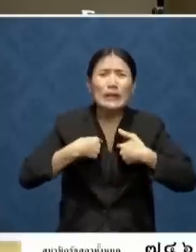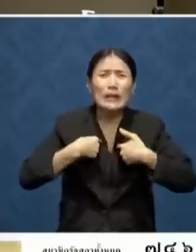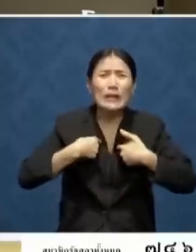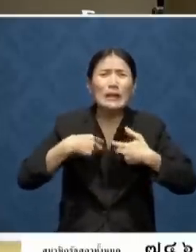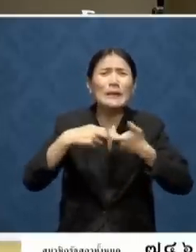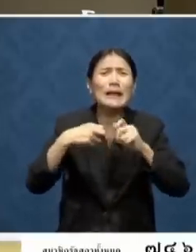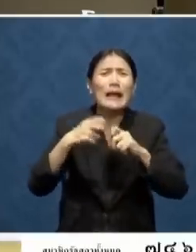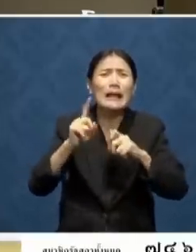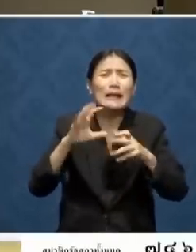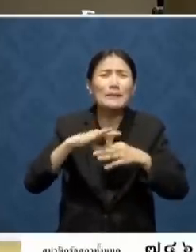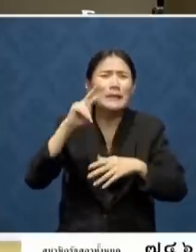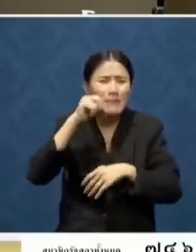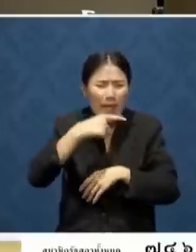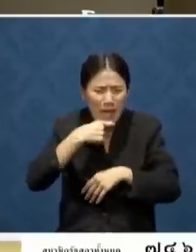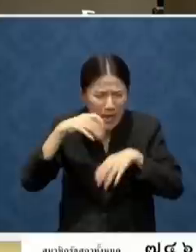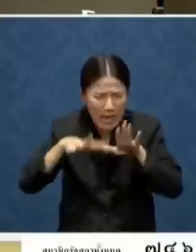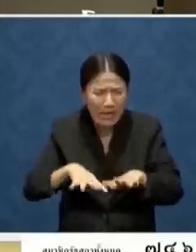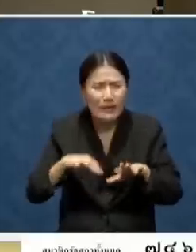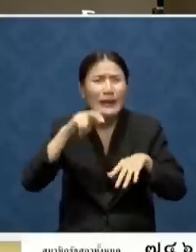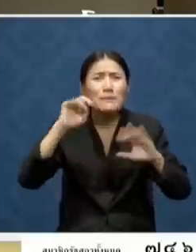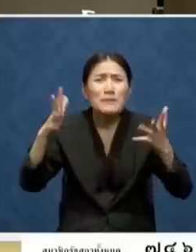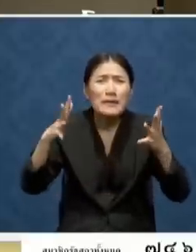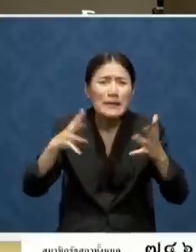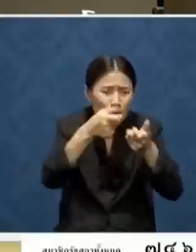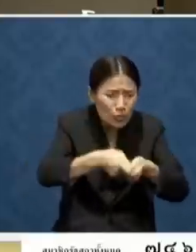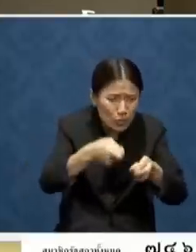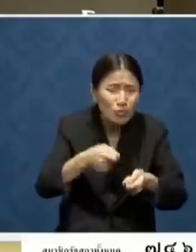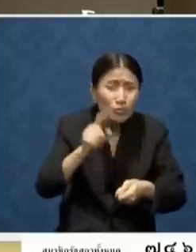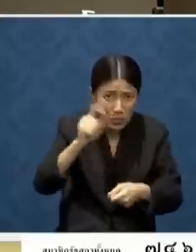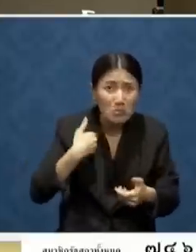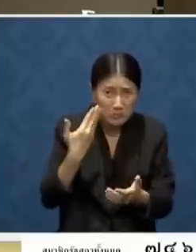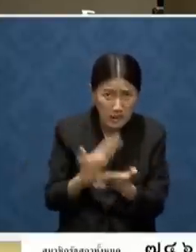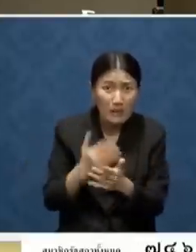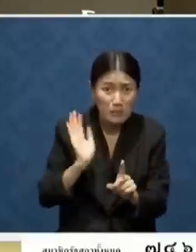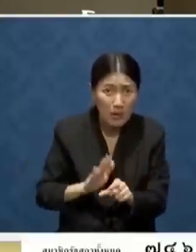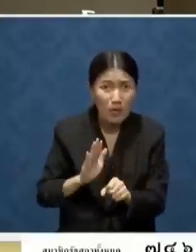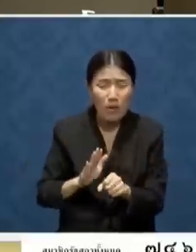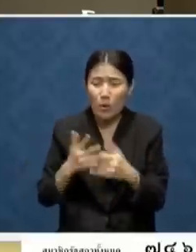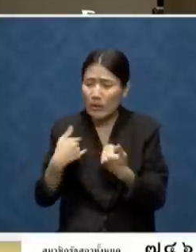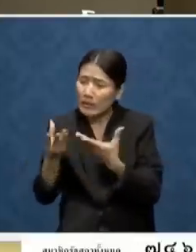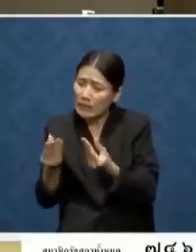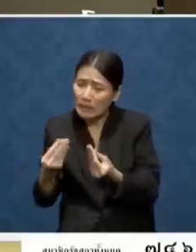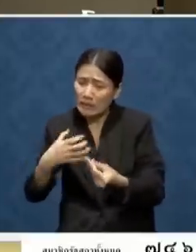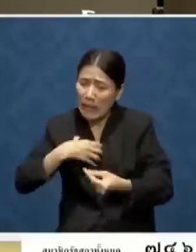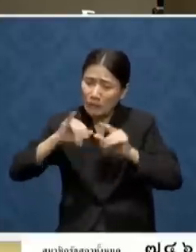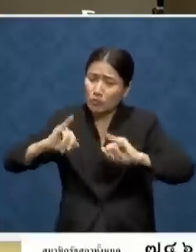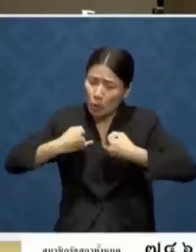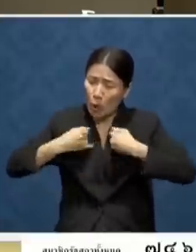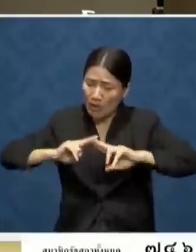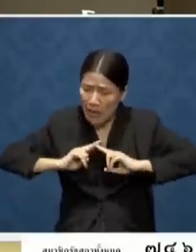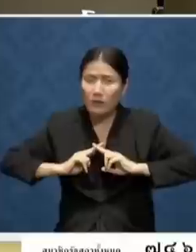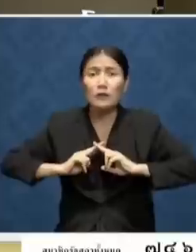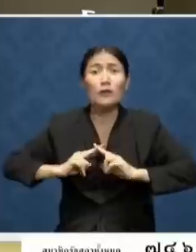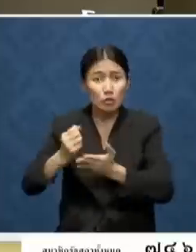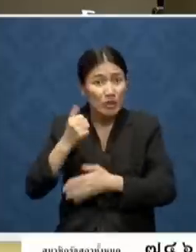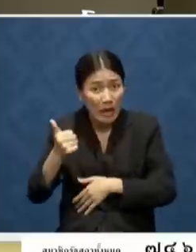แลงได้ไม่สามารถทำให้เกษตรกรได้เอกสารสิทธิ์ในที่ดินของตัวเองได้ไม่สามารถช่วยผู้ส่งออกให้ส่งออก